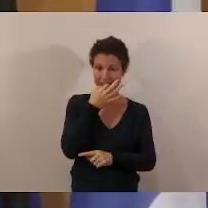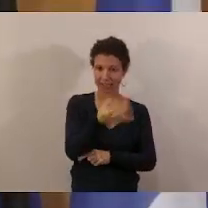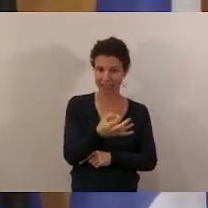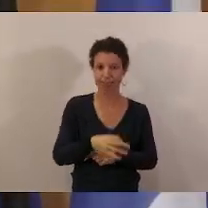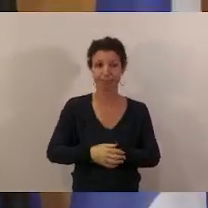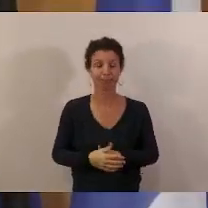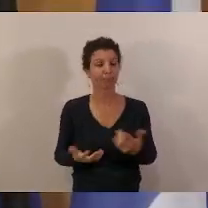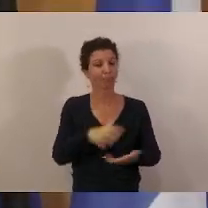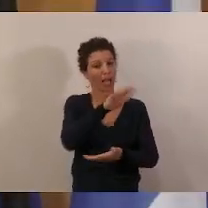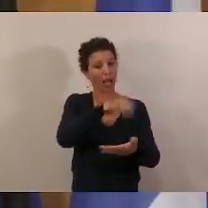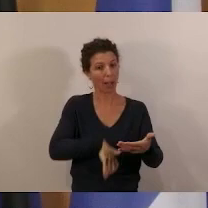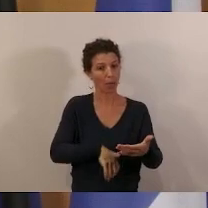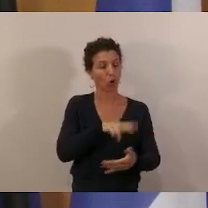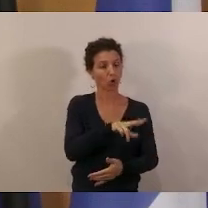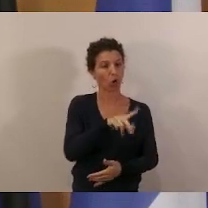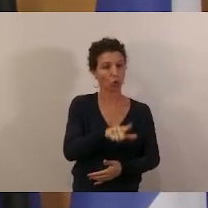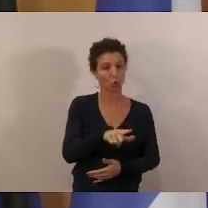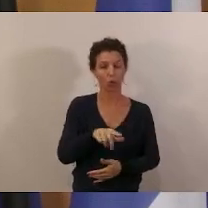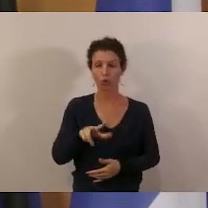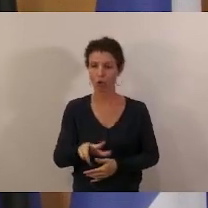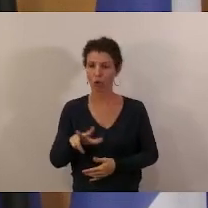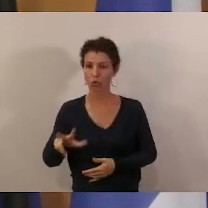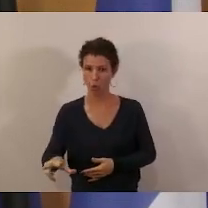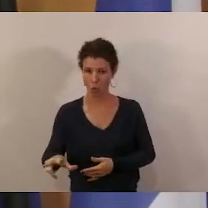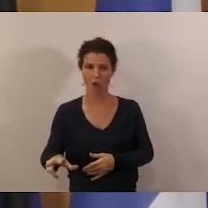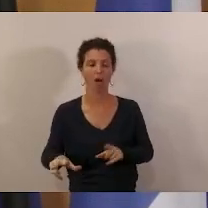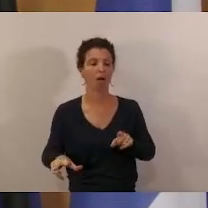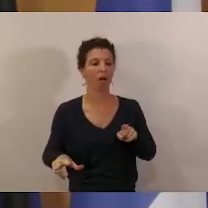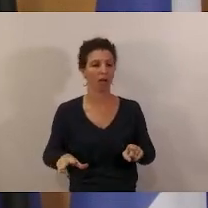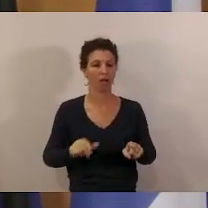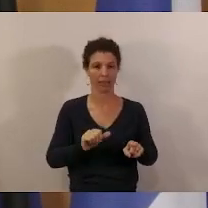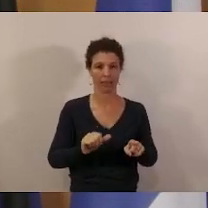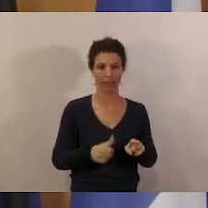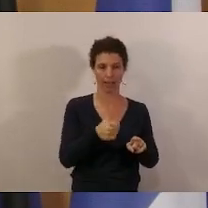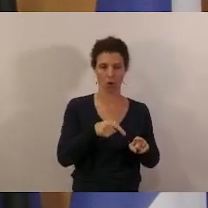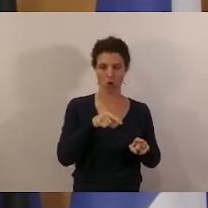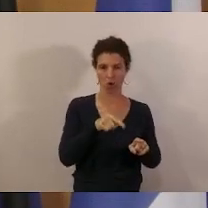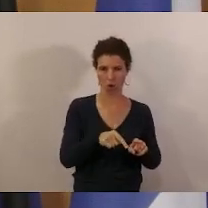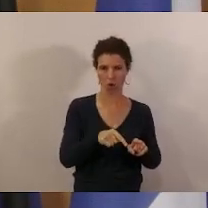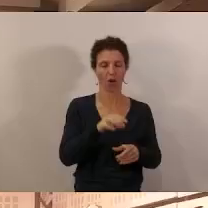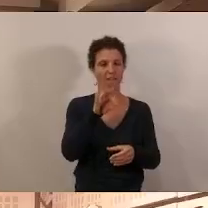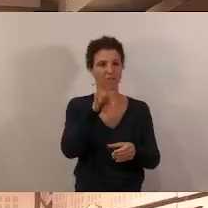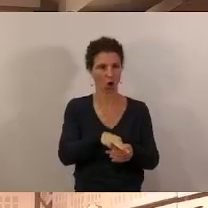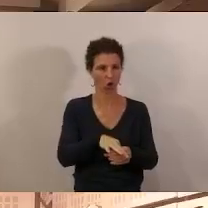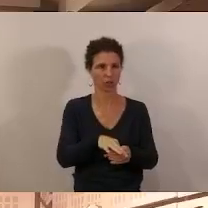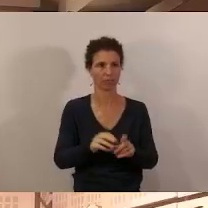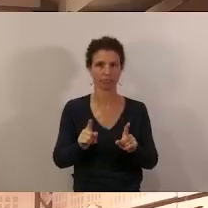Sur les rapports 32 et 33, donc je passe d'abord au vote sur le rapport 32.